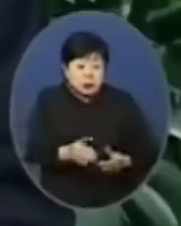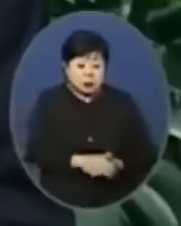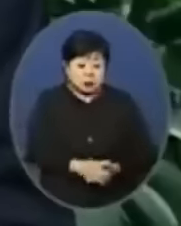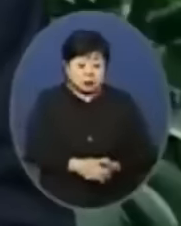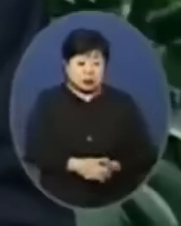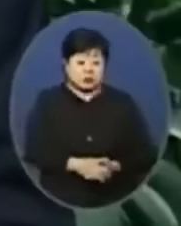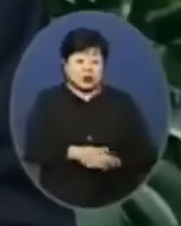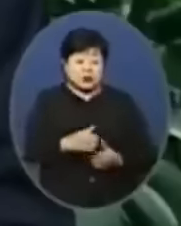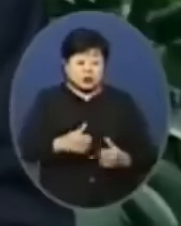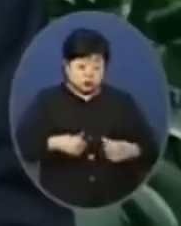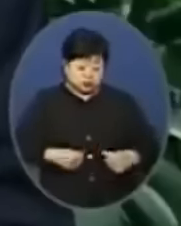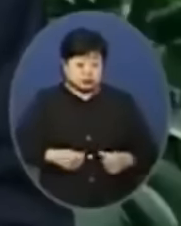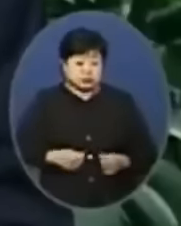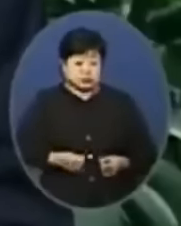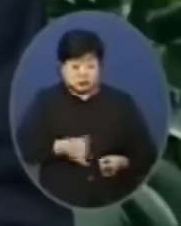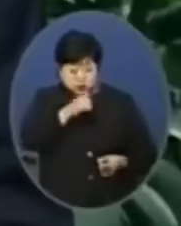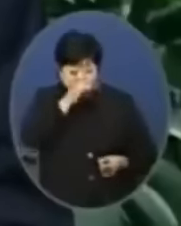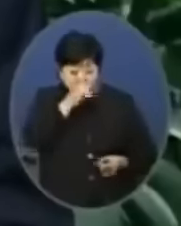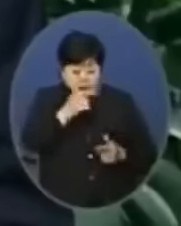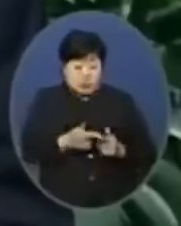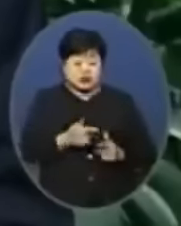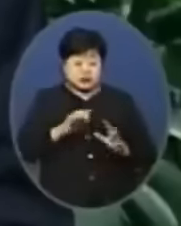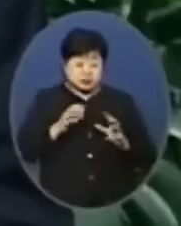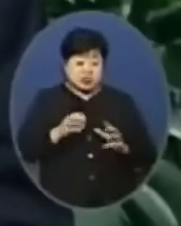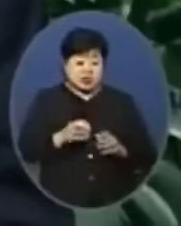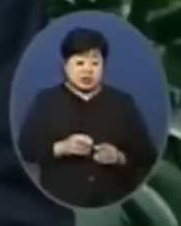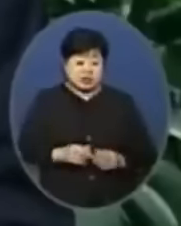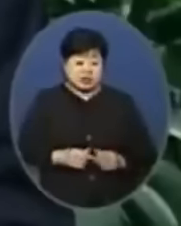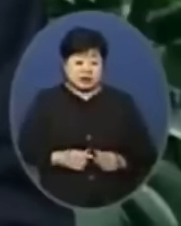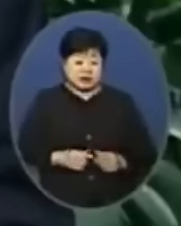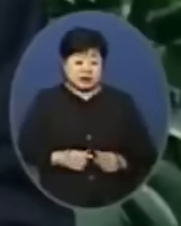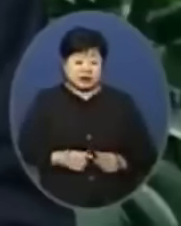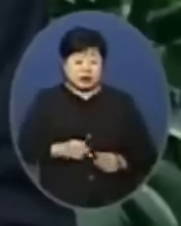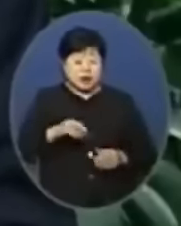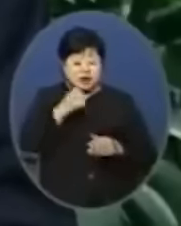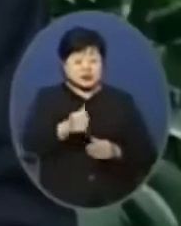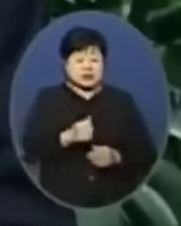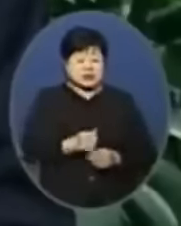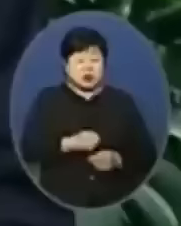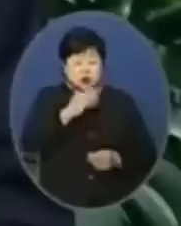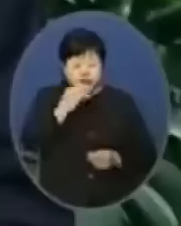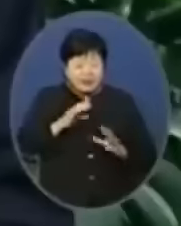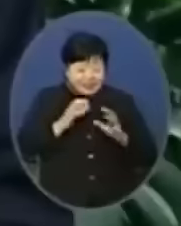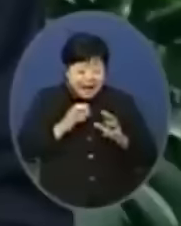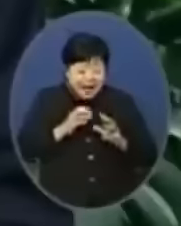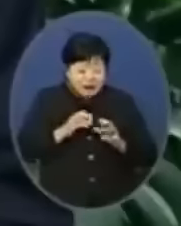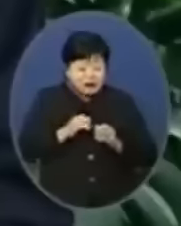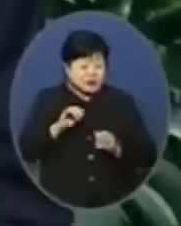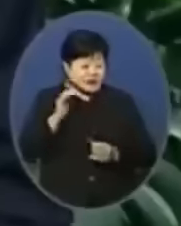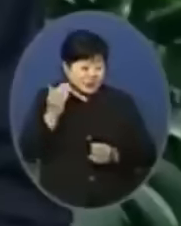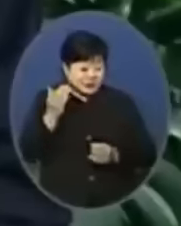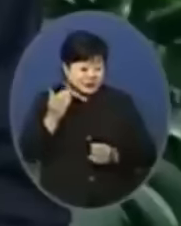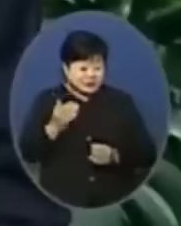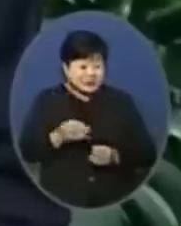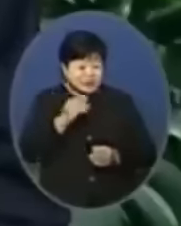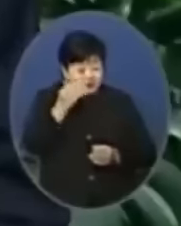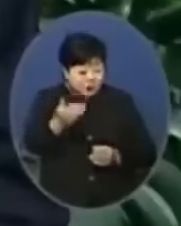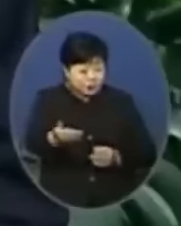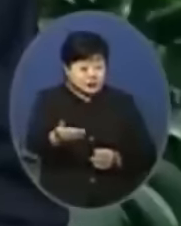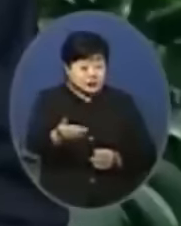여러분은 파스포트가 있습니다. 예수의 나라에 국적을 가졌으므로 왕같은 제사장이요 거룩한 나라요 거의 소유된 백성이 되어서